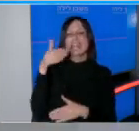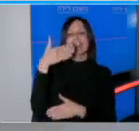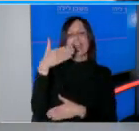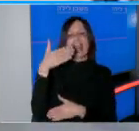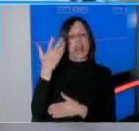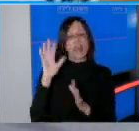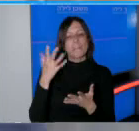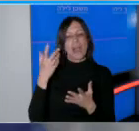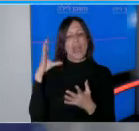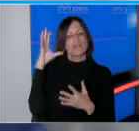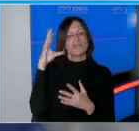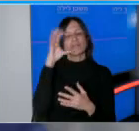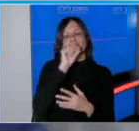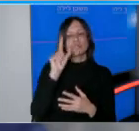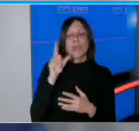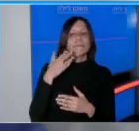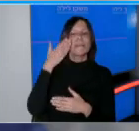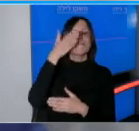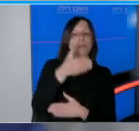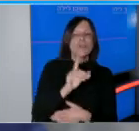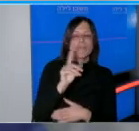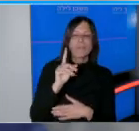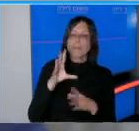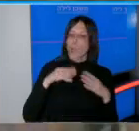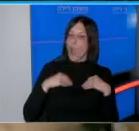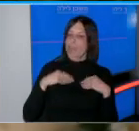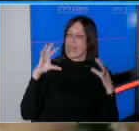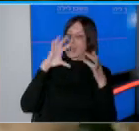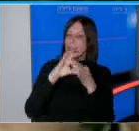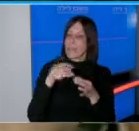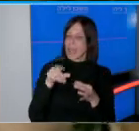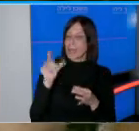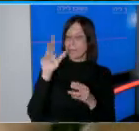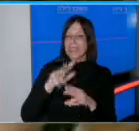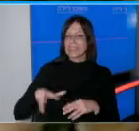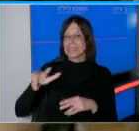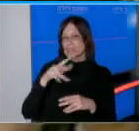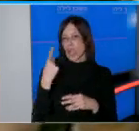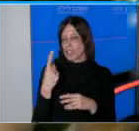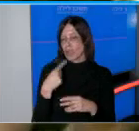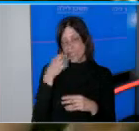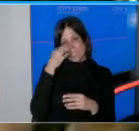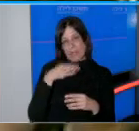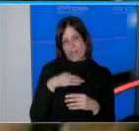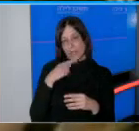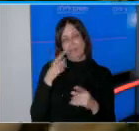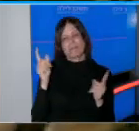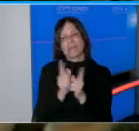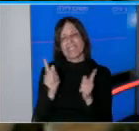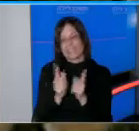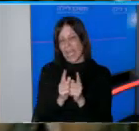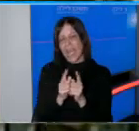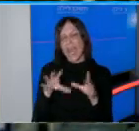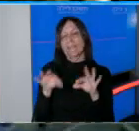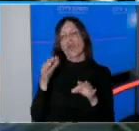מרים, אל מי אתה פונה, ומי מוכן להתחבר אליך מהציבור עצמו. עכשיו, תשים לב, אני אומרת את זה בקצרה, בכל הבחירות